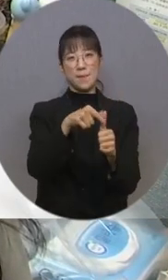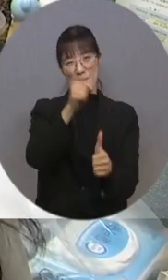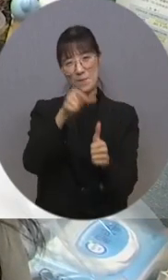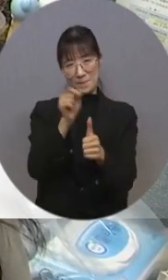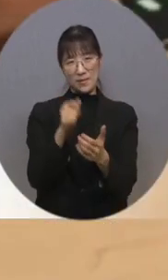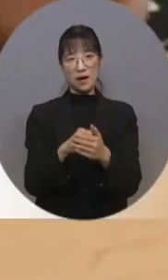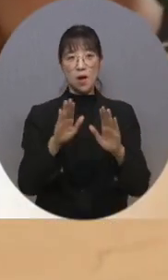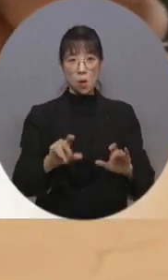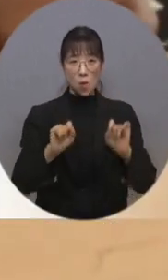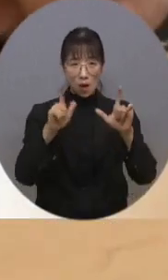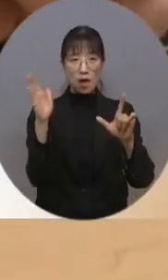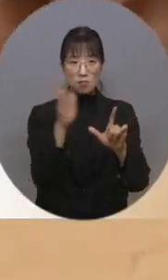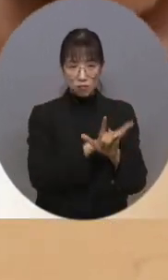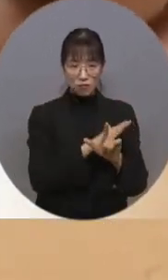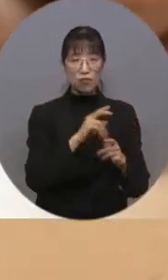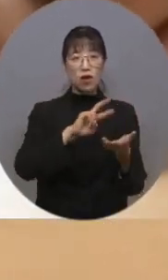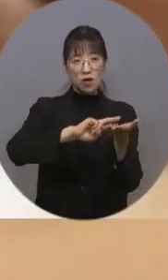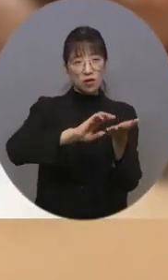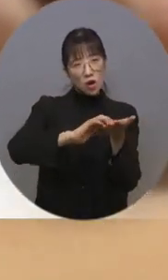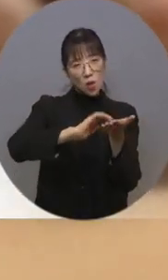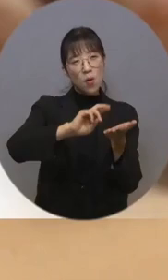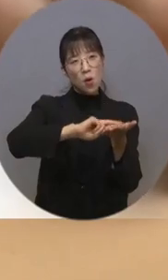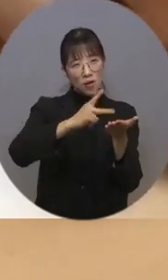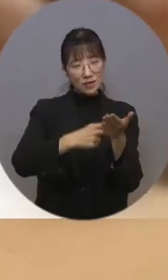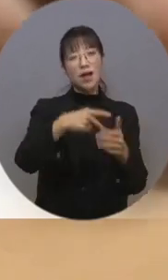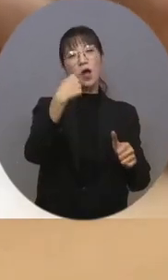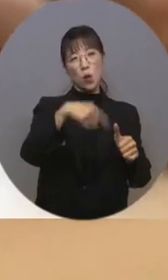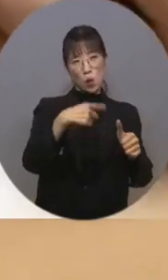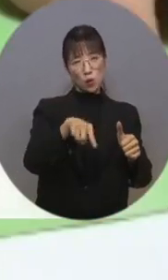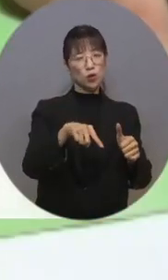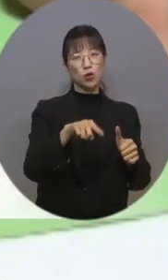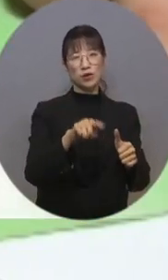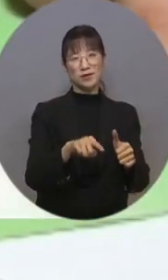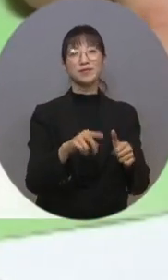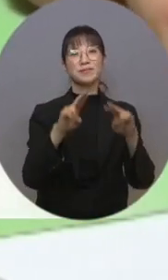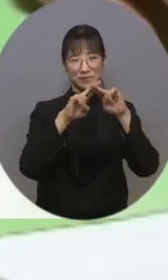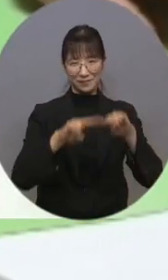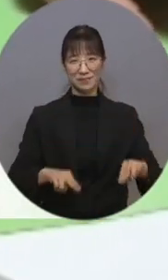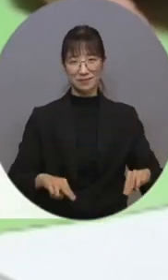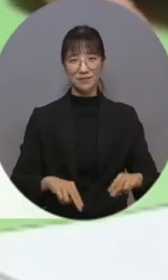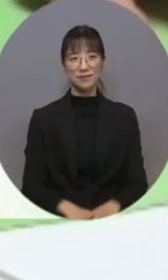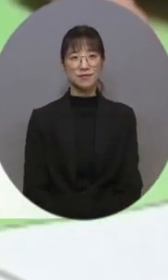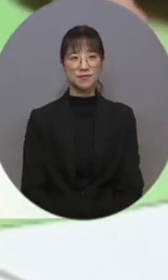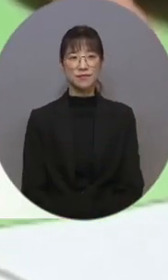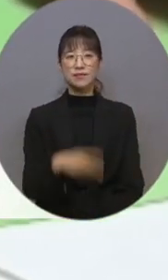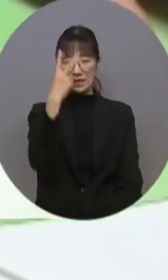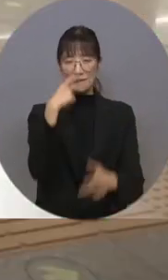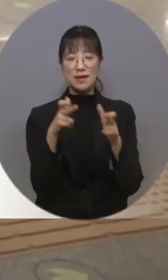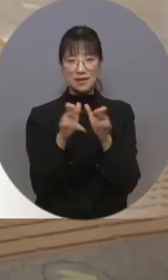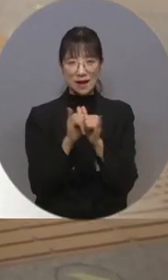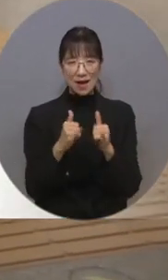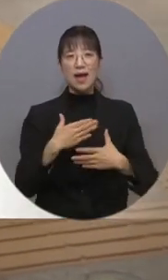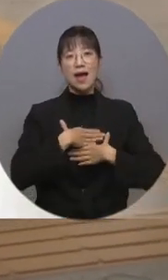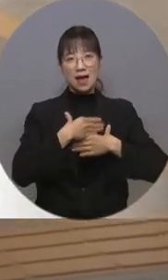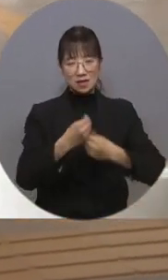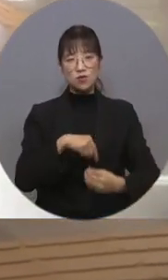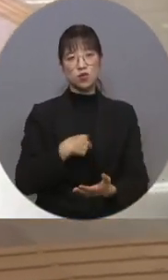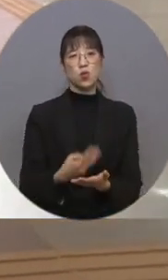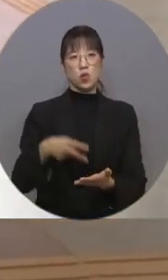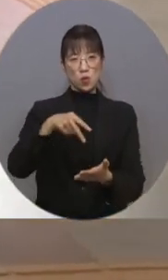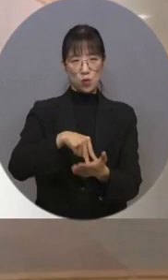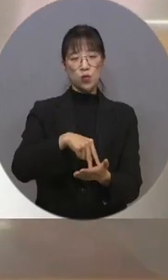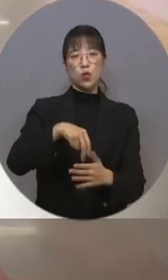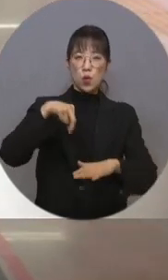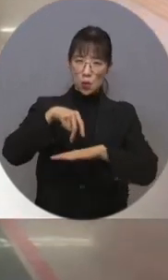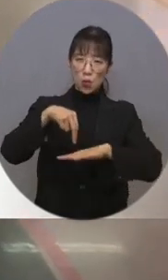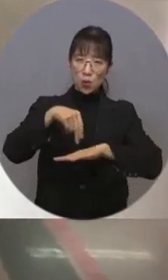함께 올해부터는 별도의 점역교정사 양성교육은 진행되지 않습니다. 시각장애인이 안전하고 독립적으로 보행할